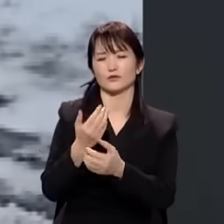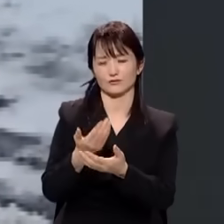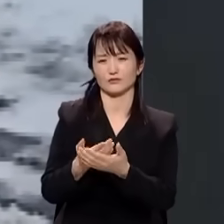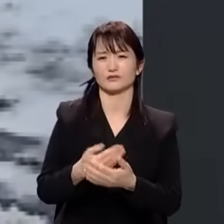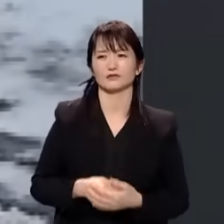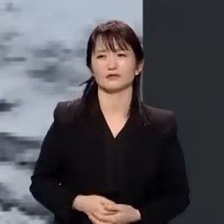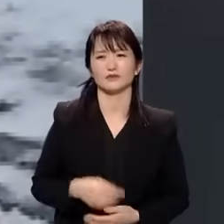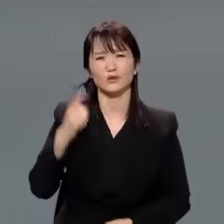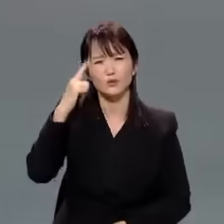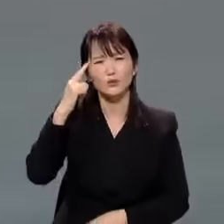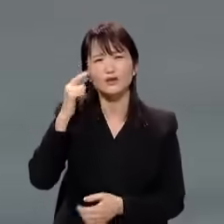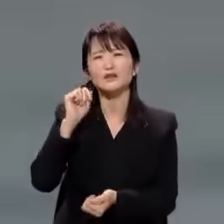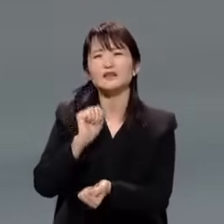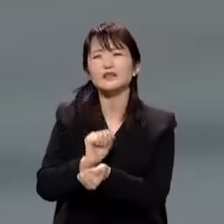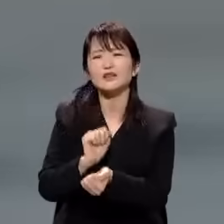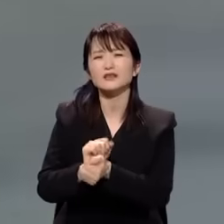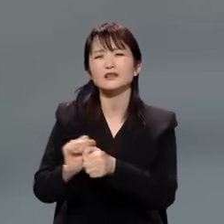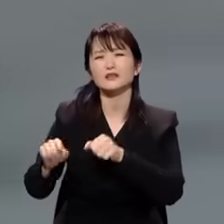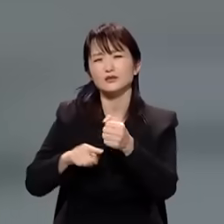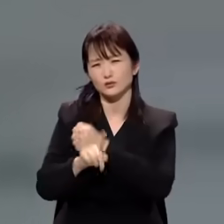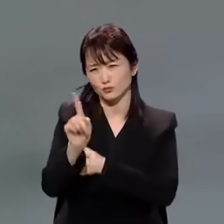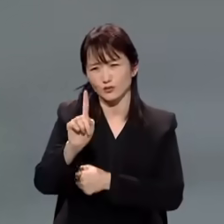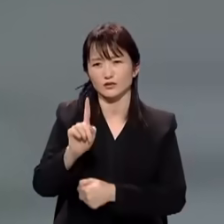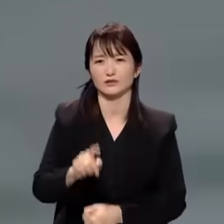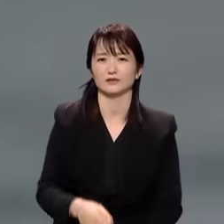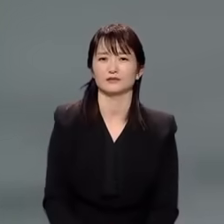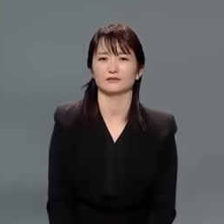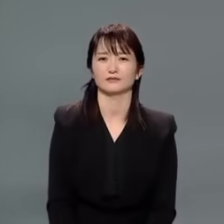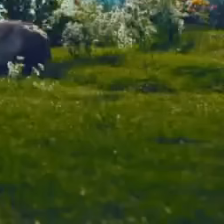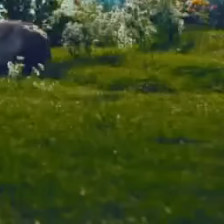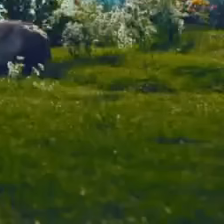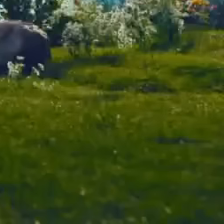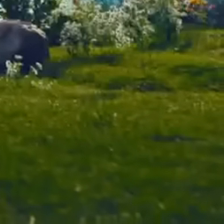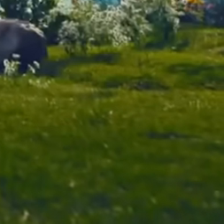정말 왜 저러고 사는 걸까요?